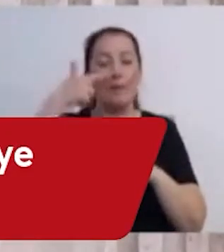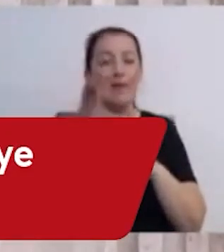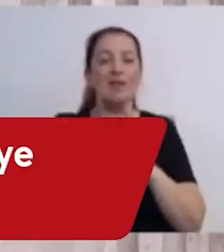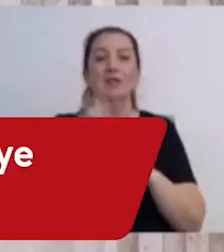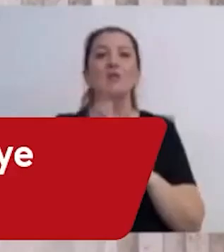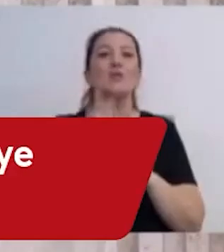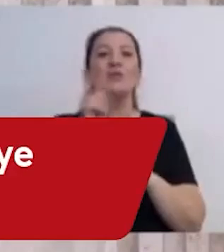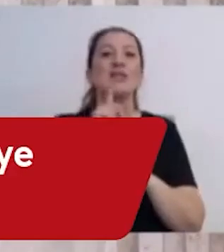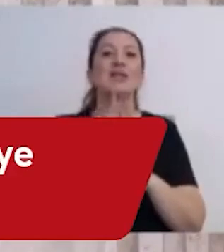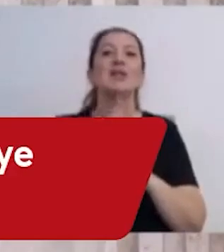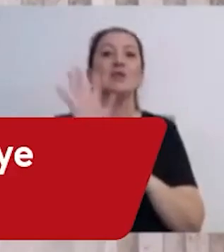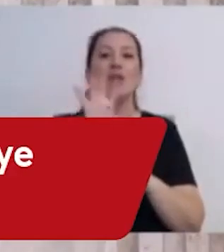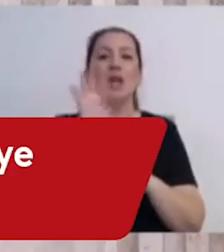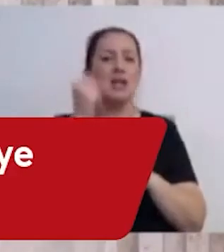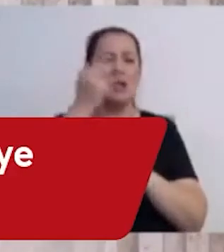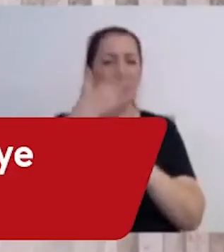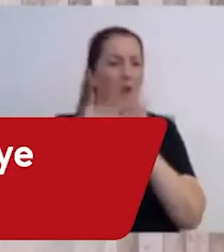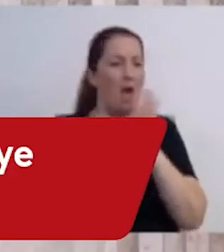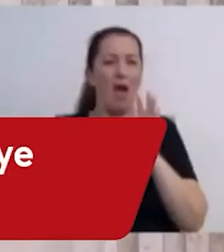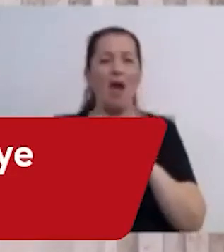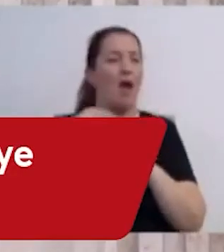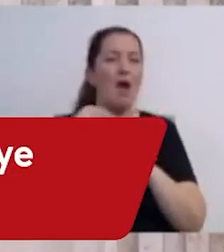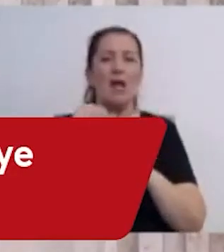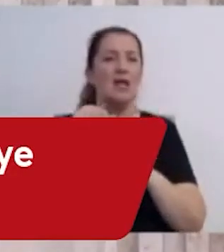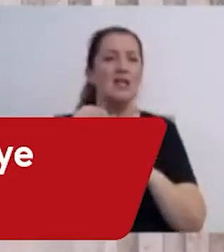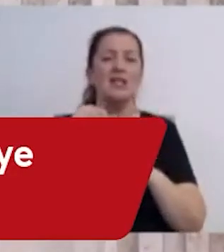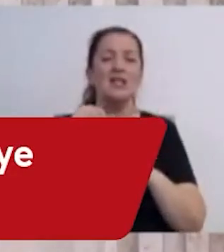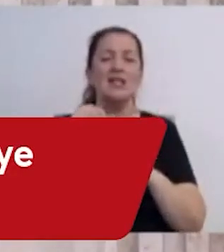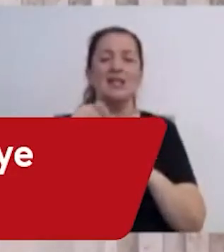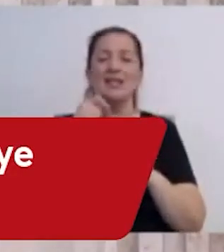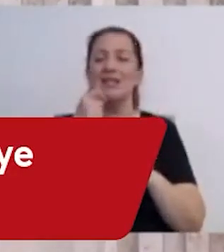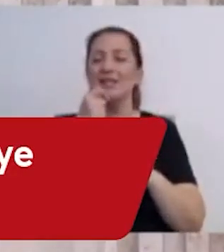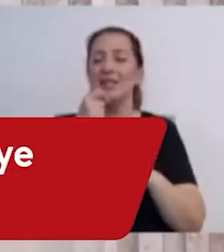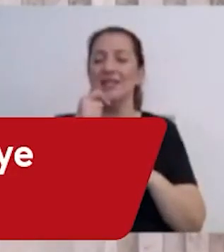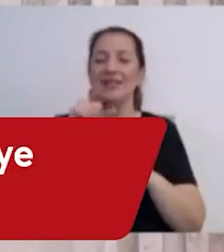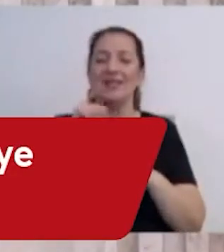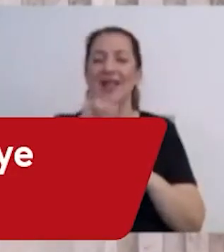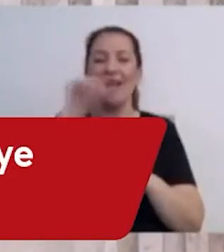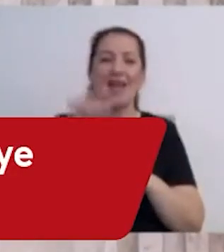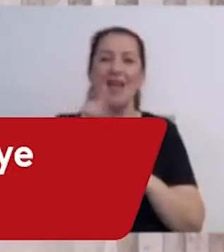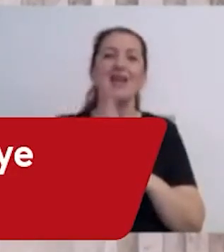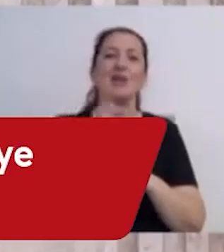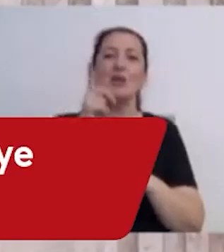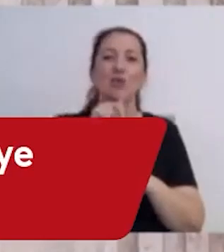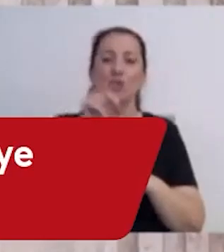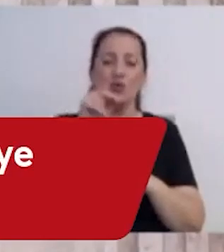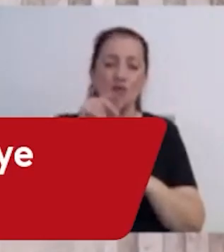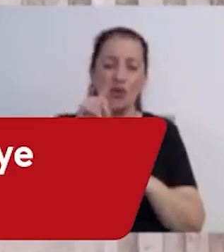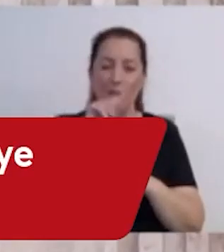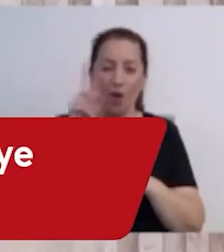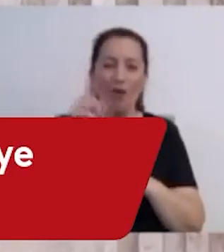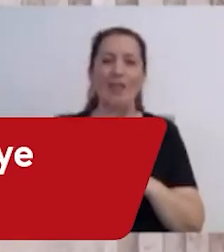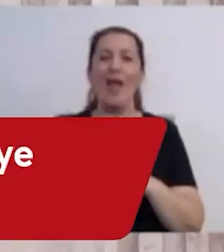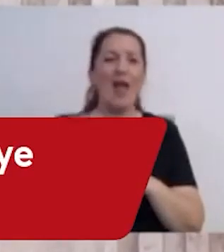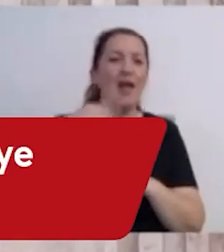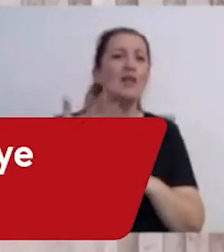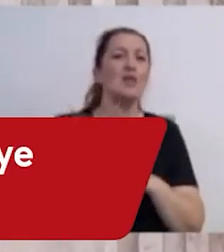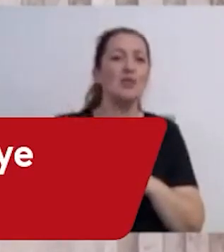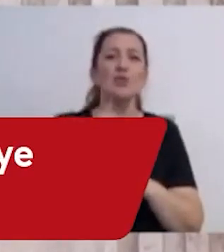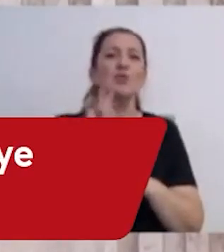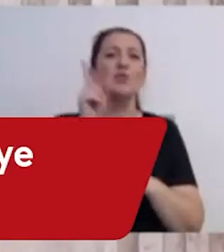%250. Sıralayabiliriz. Ayçiçeğe %210. Ete süte %200. Mutfak